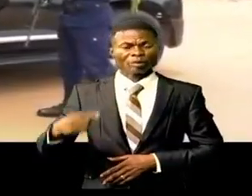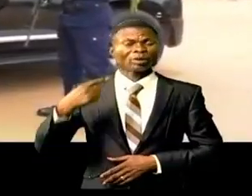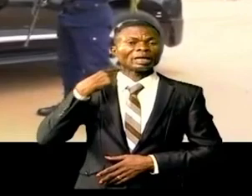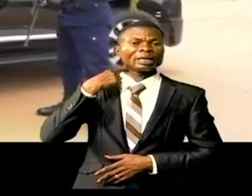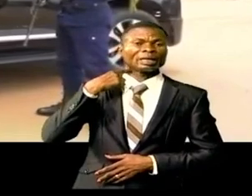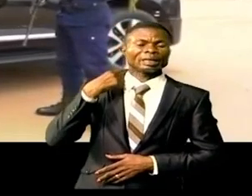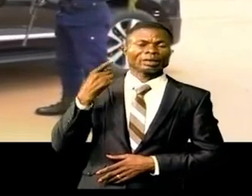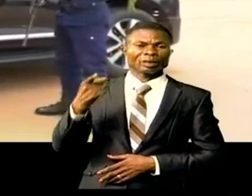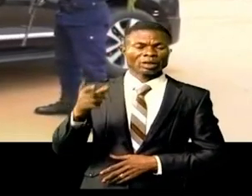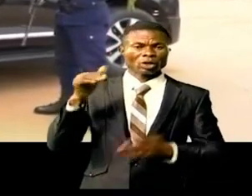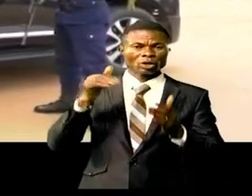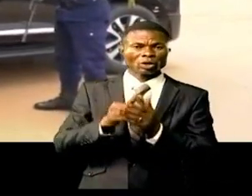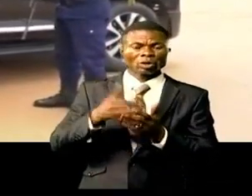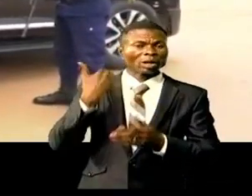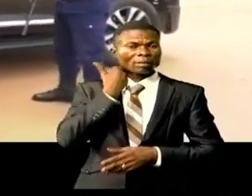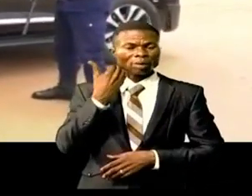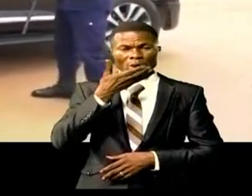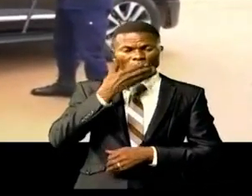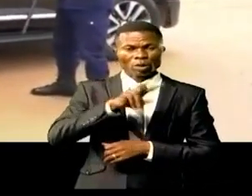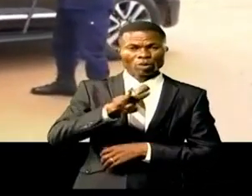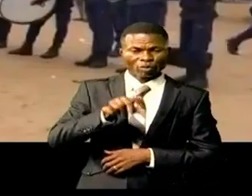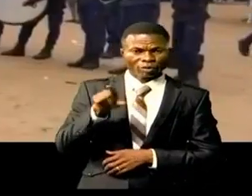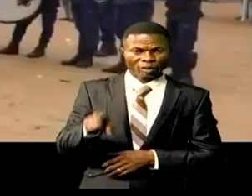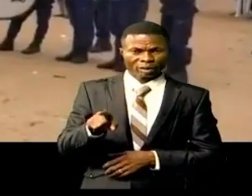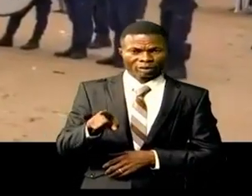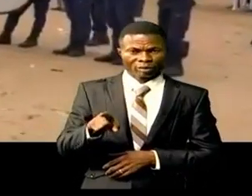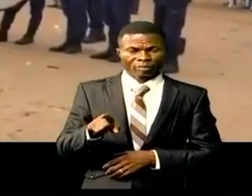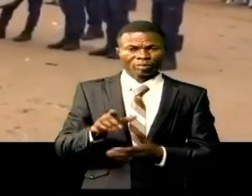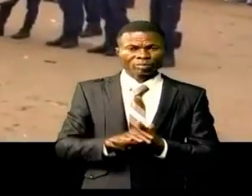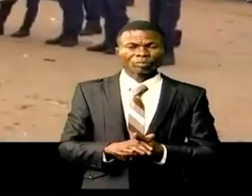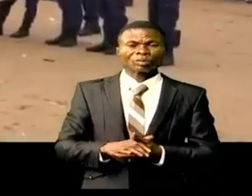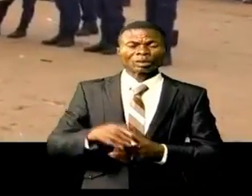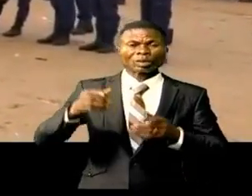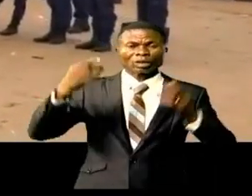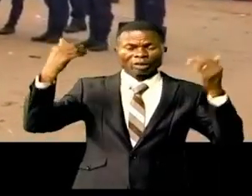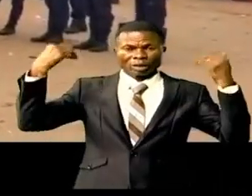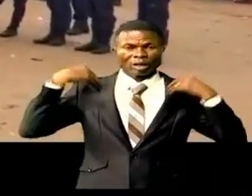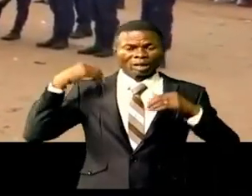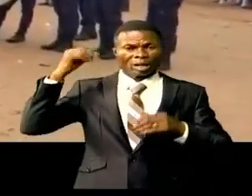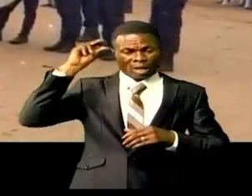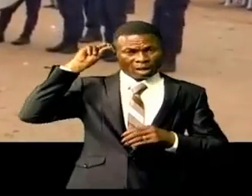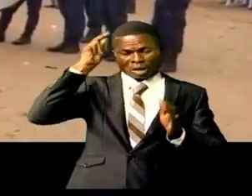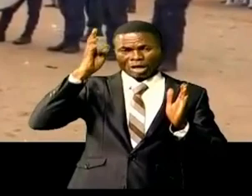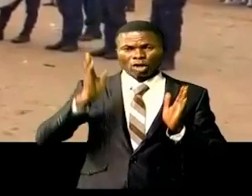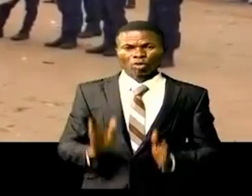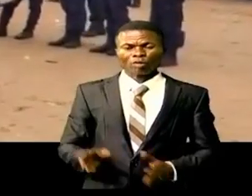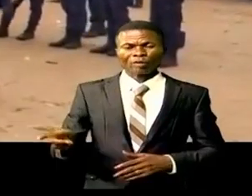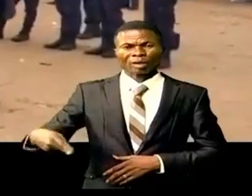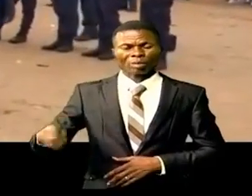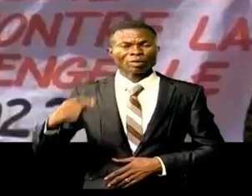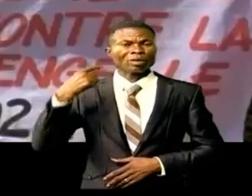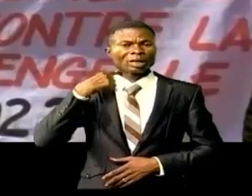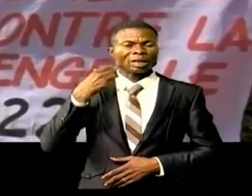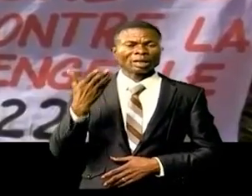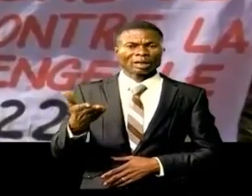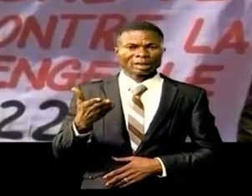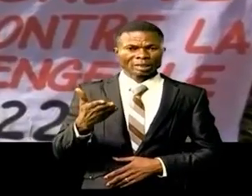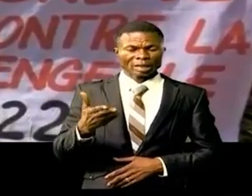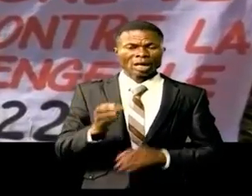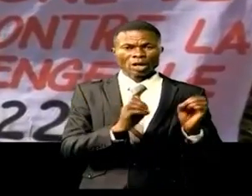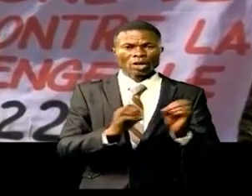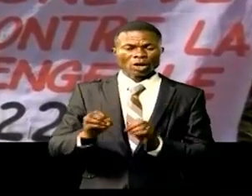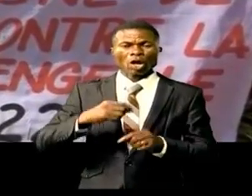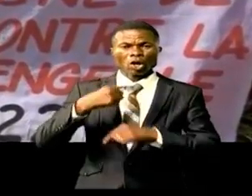Kwango contre la pandémie à coronavirus que le numéro 1 de la province du Kwango, Jean-Marie Petit-Petit, a procédé